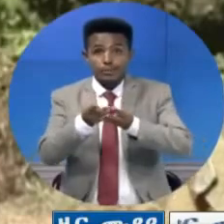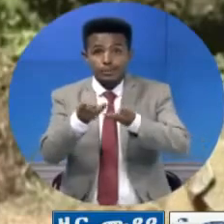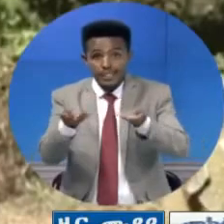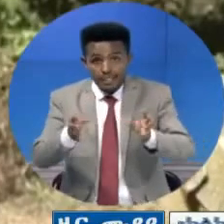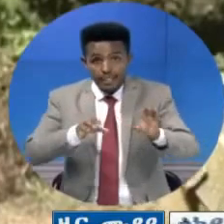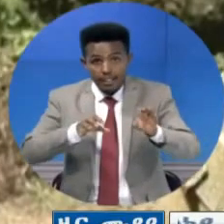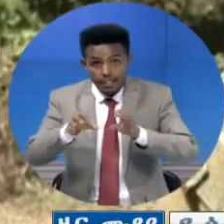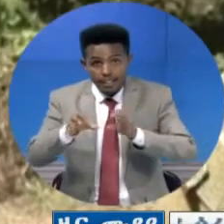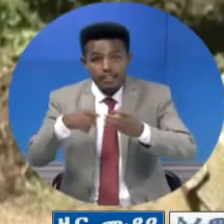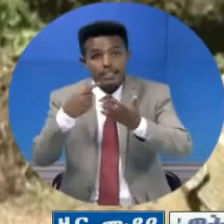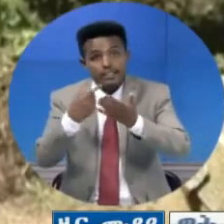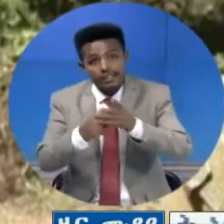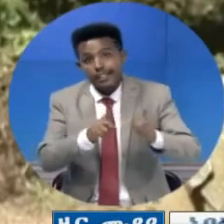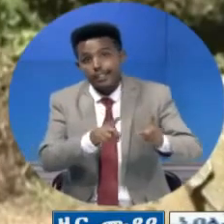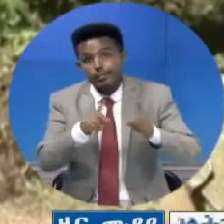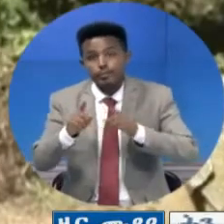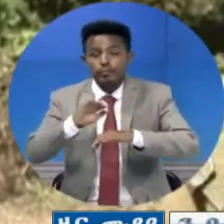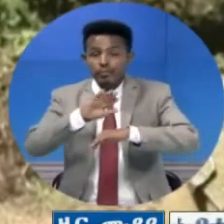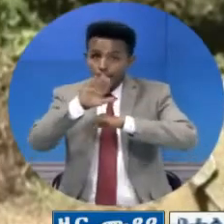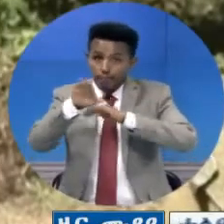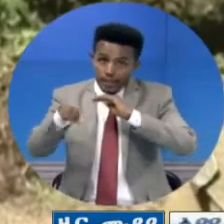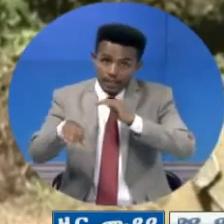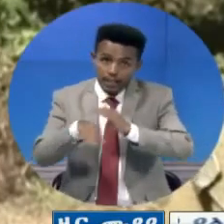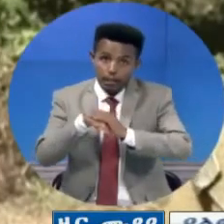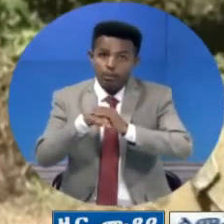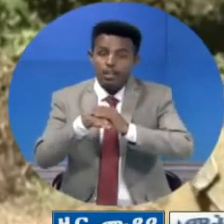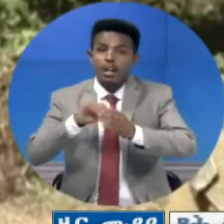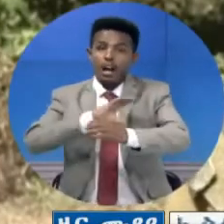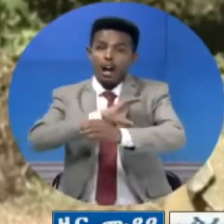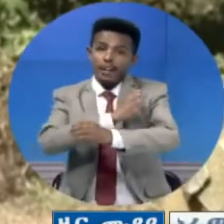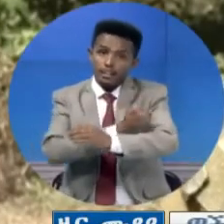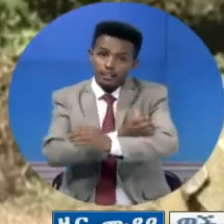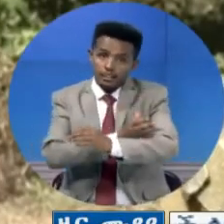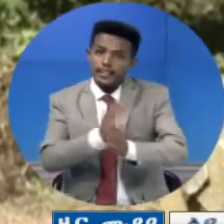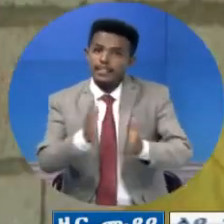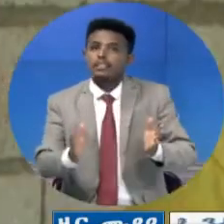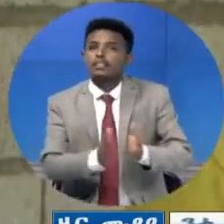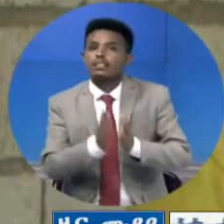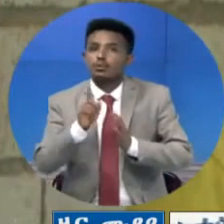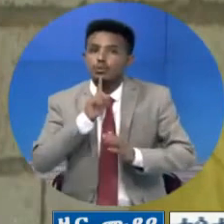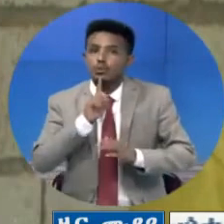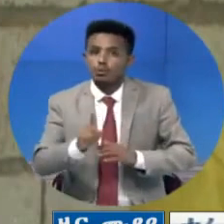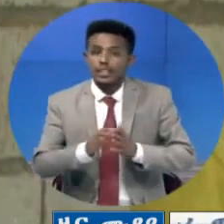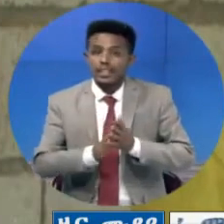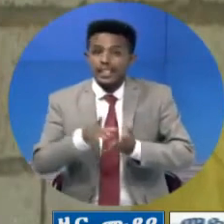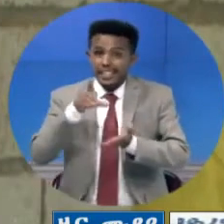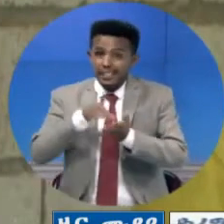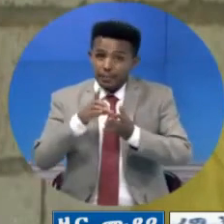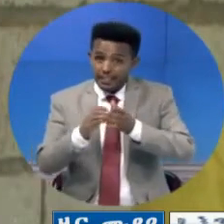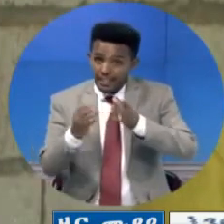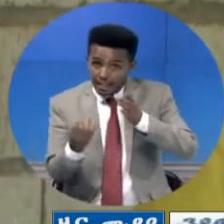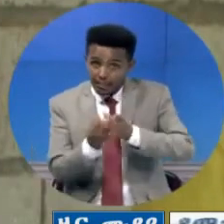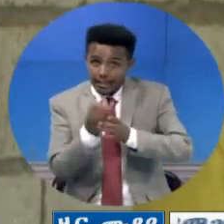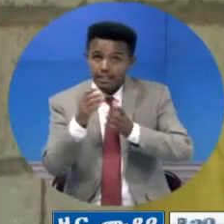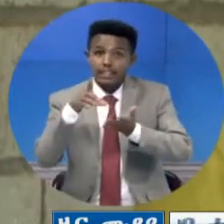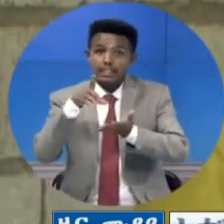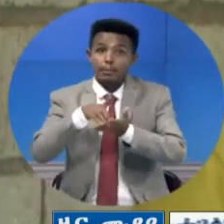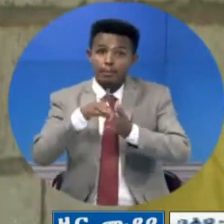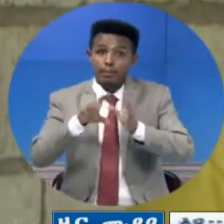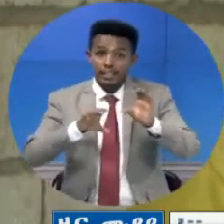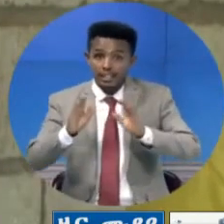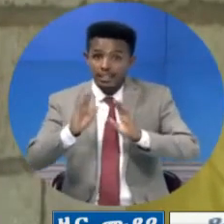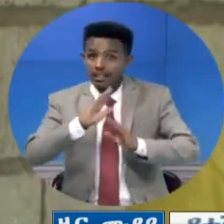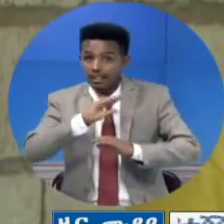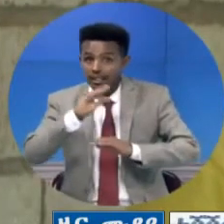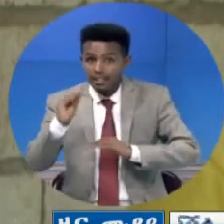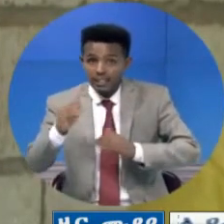ደግሞ መላው ኃይላችን ዝግጁ ነው። ከተማችን የልማት ከተማ ማድረግና በጸጥታው